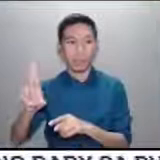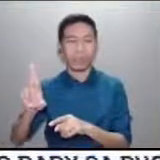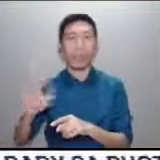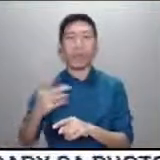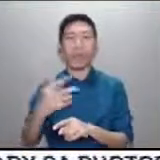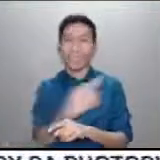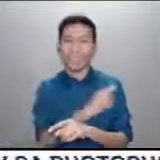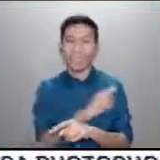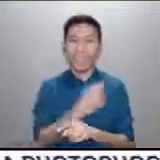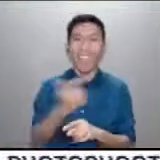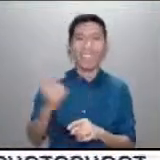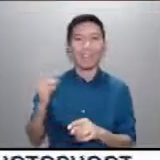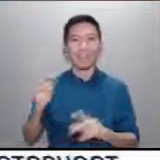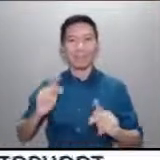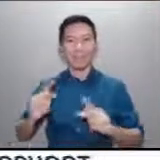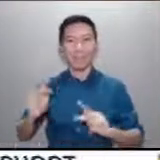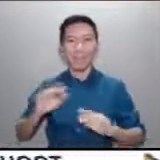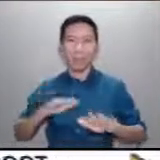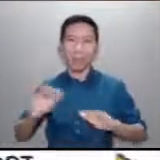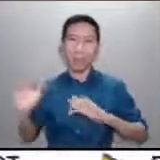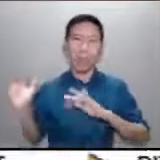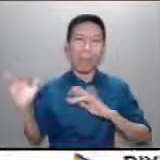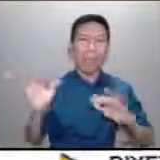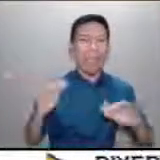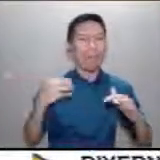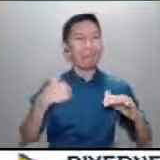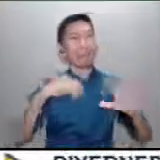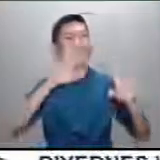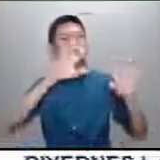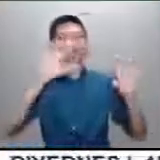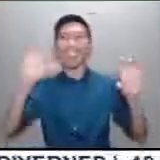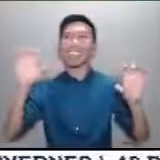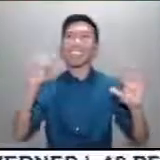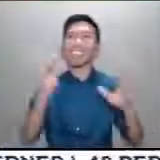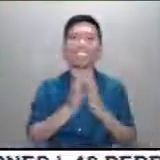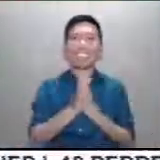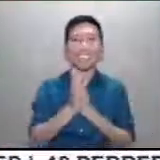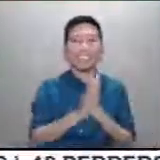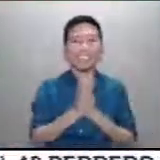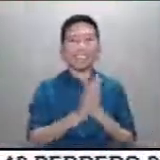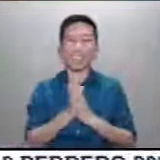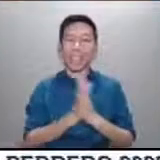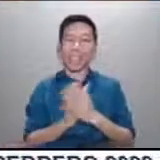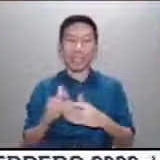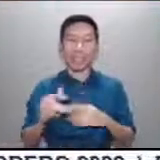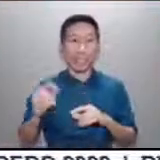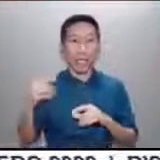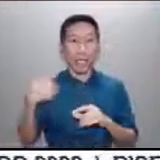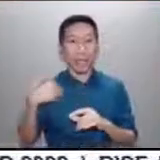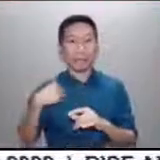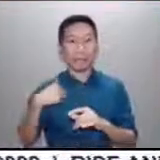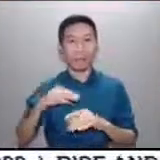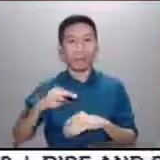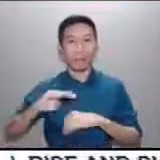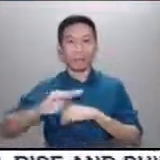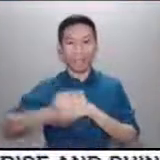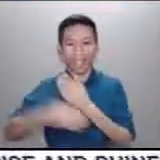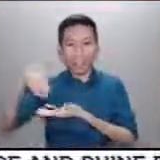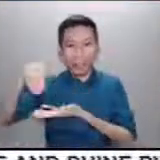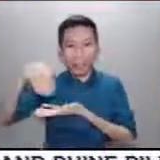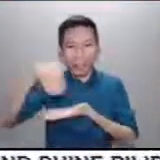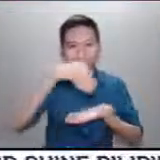ang vaccination site at may mascot din para aliwin ang mga bata. Nagbigay rin ng loot bags na puno ng mga laruan at snacks